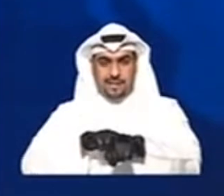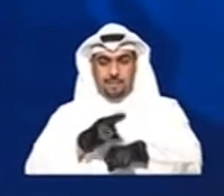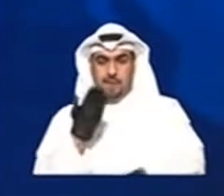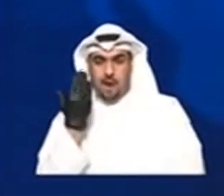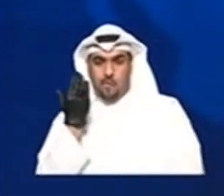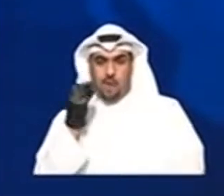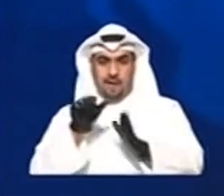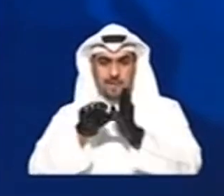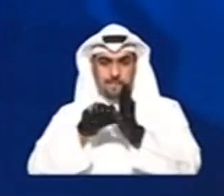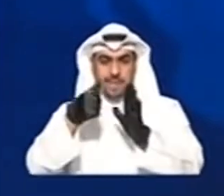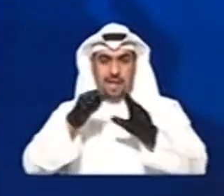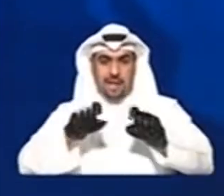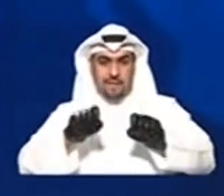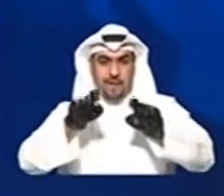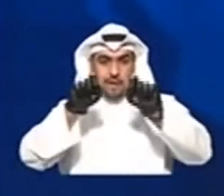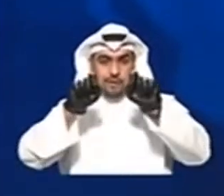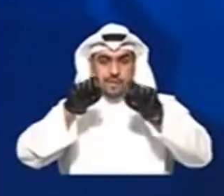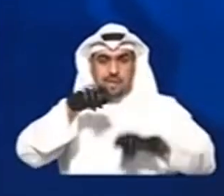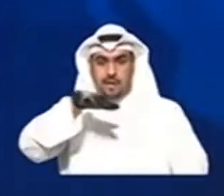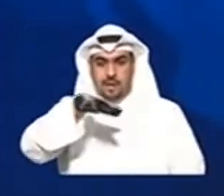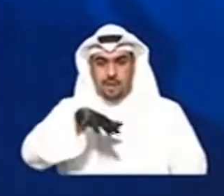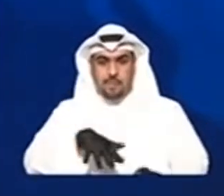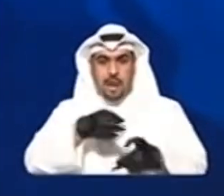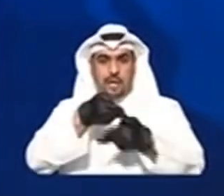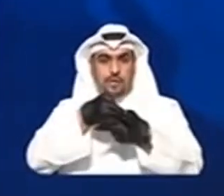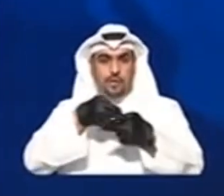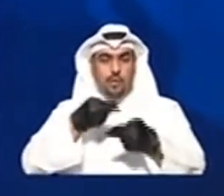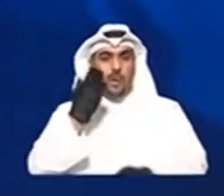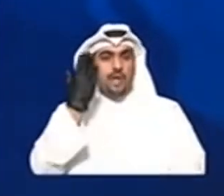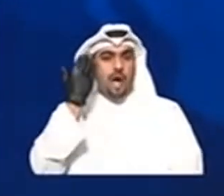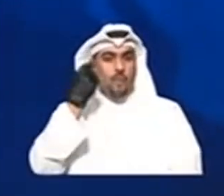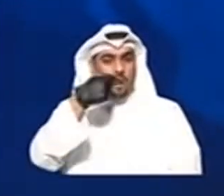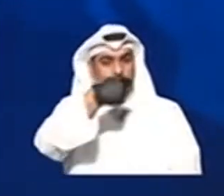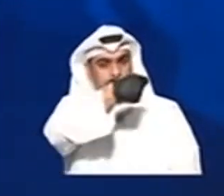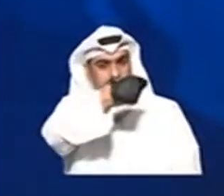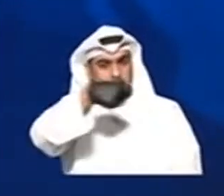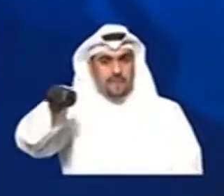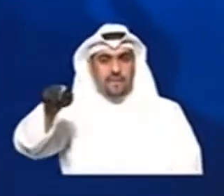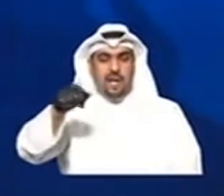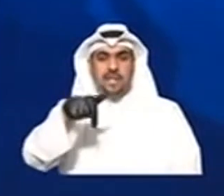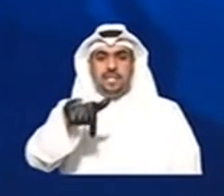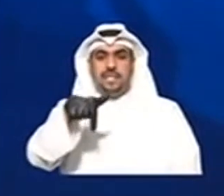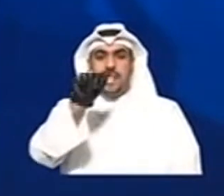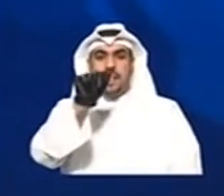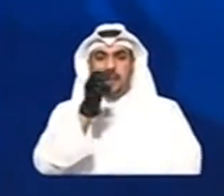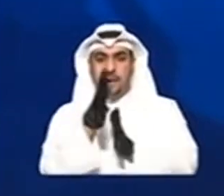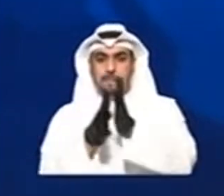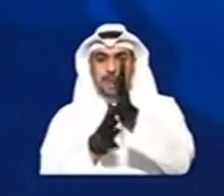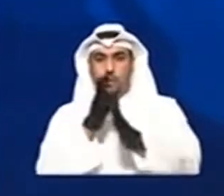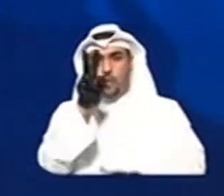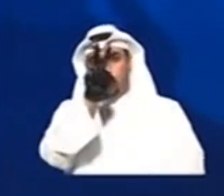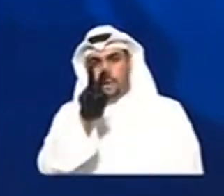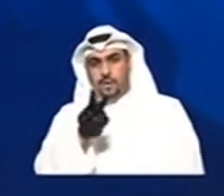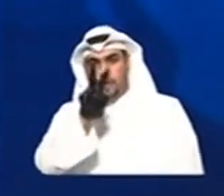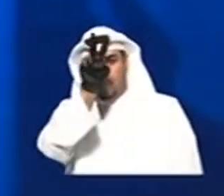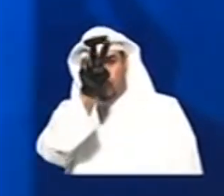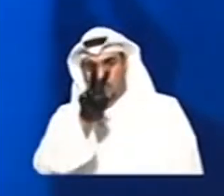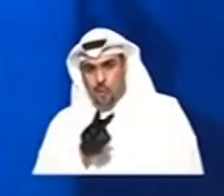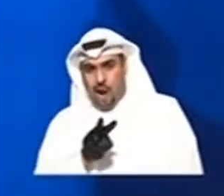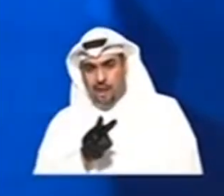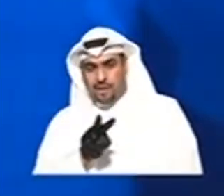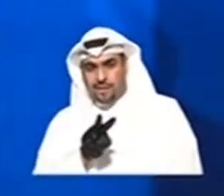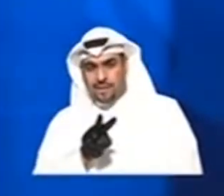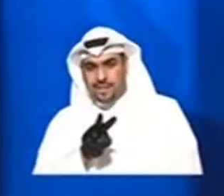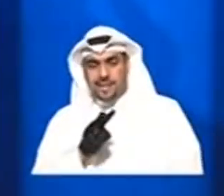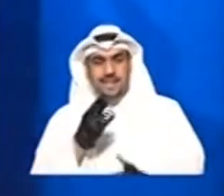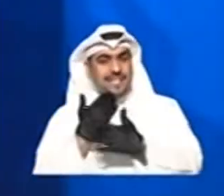كورونا أعلنت دولة الكويت عن مساهمتها بمبلغ وقدره 60 مليون دولار أمريكي لدعم الجهود